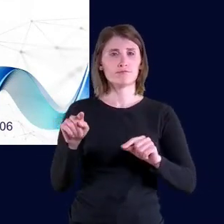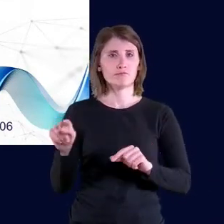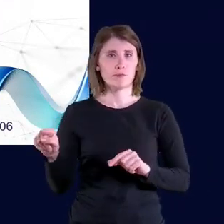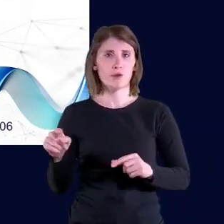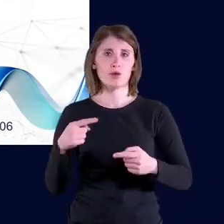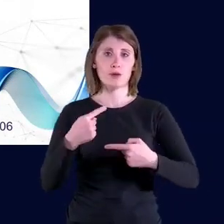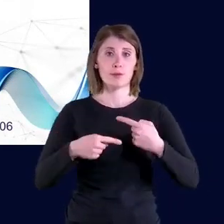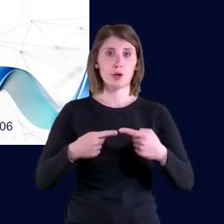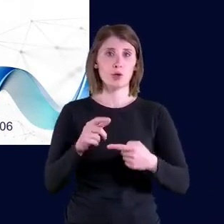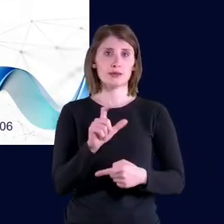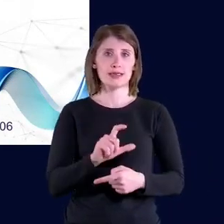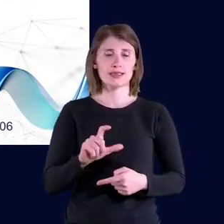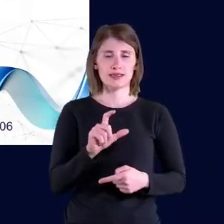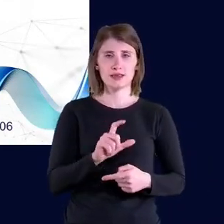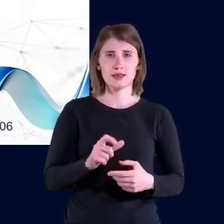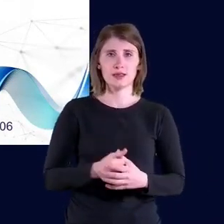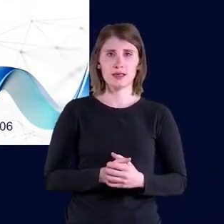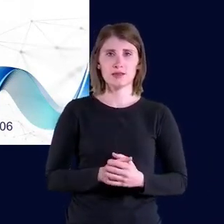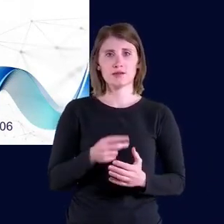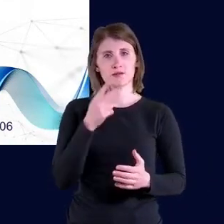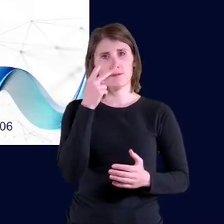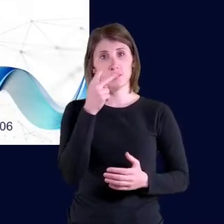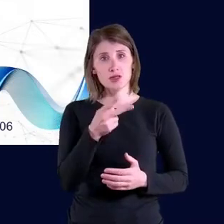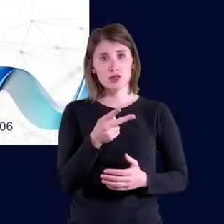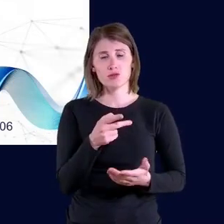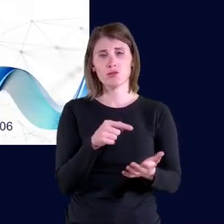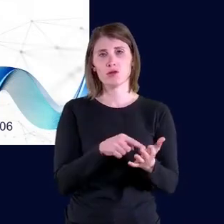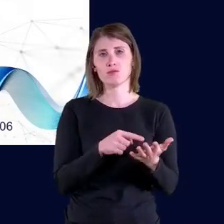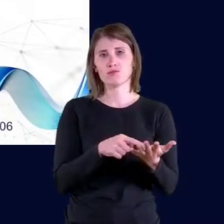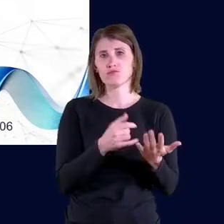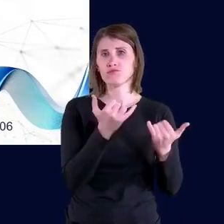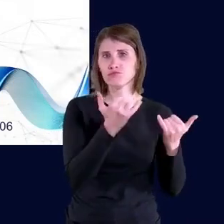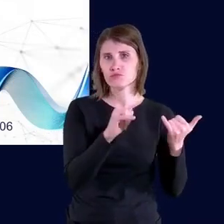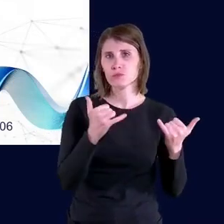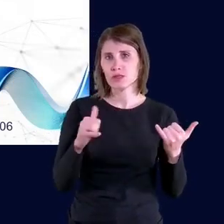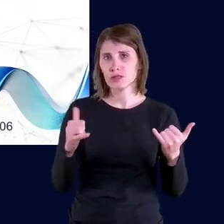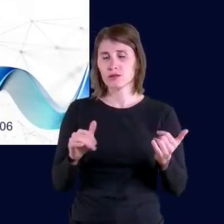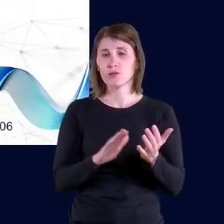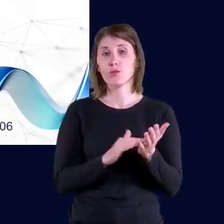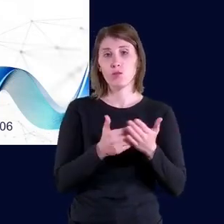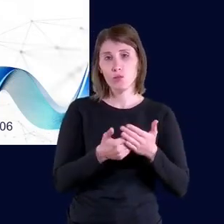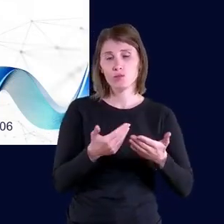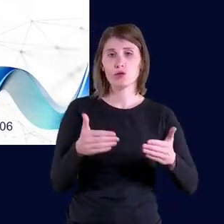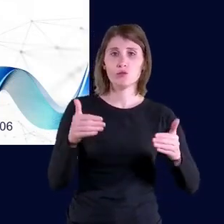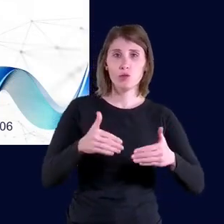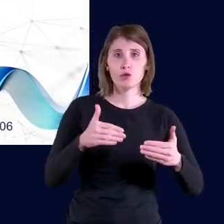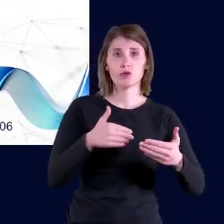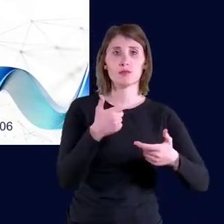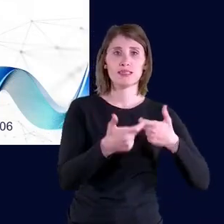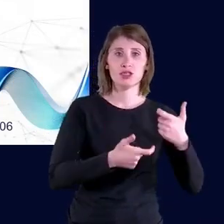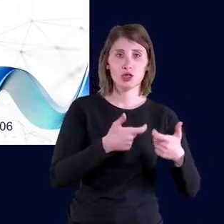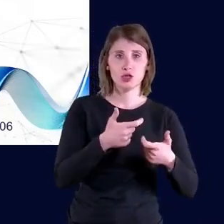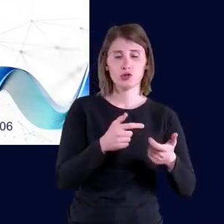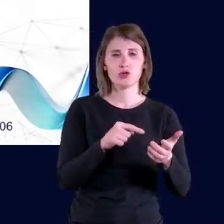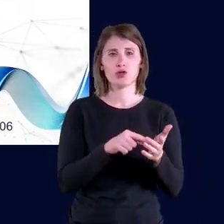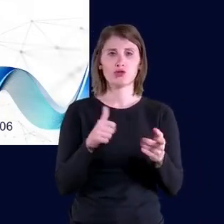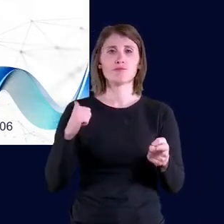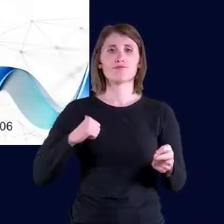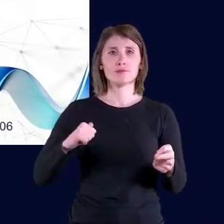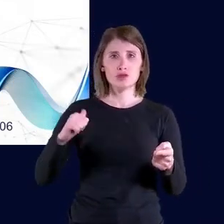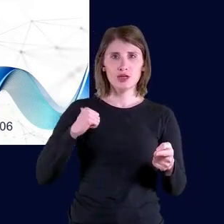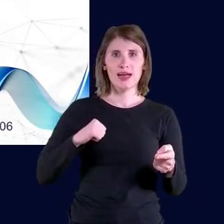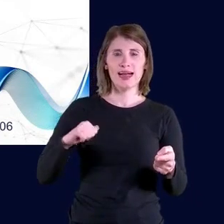mogą one przyjmować tak jak widzimy różne stany na przykład czynność ze stanu w oczekiwaniu